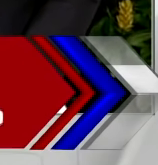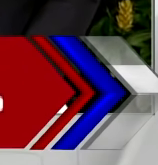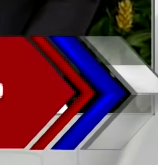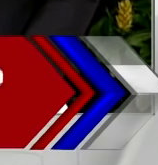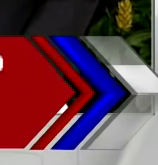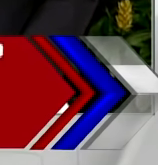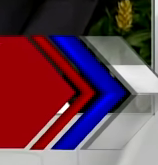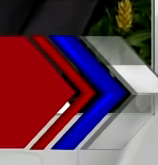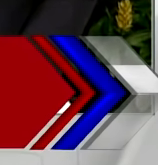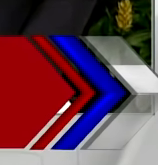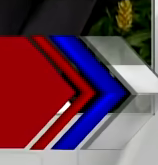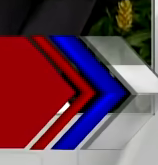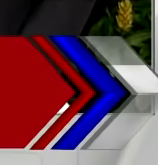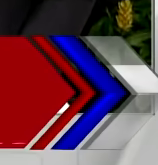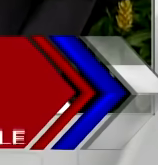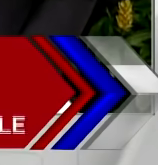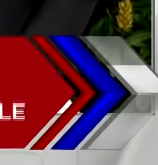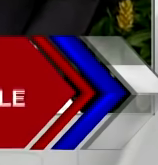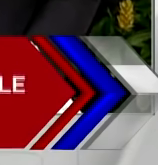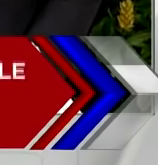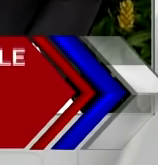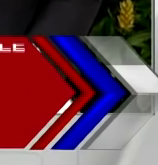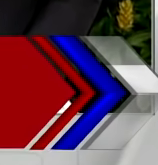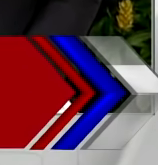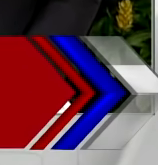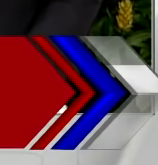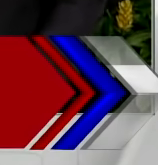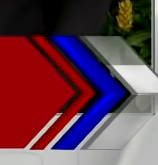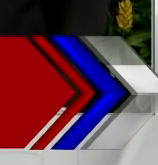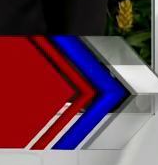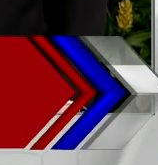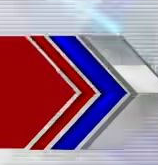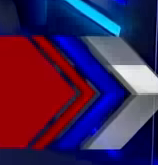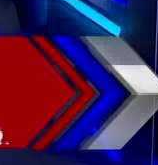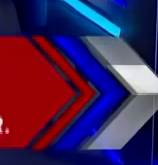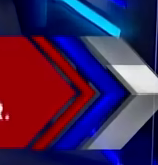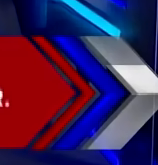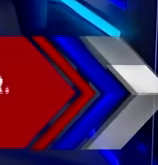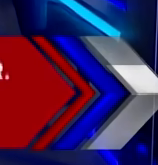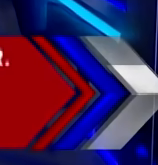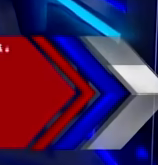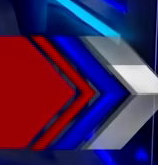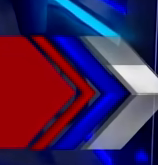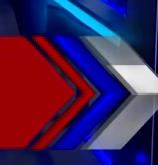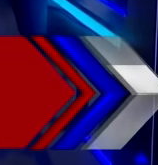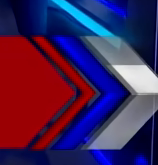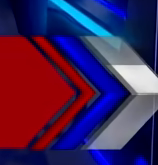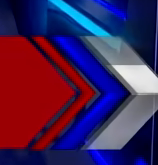natutulog ang balita, nakatutok kami, 24 oras.